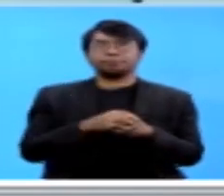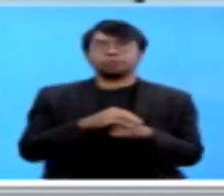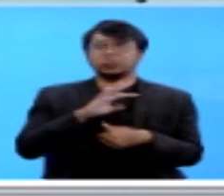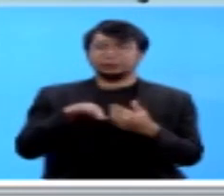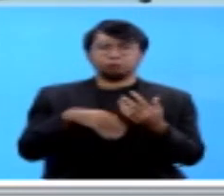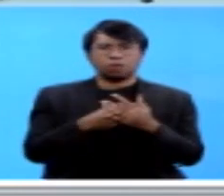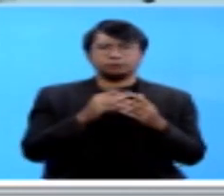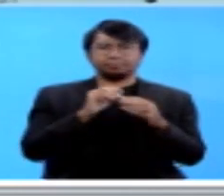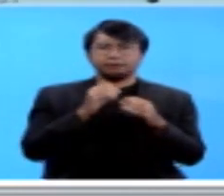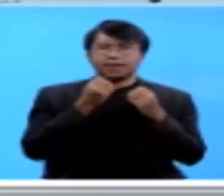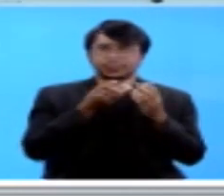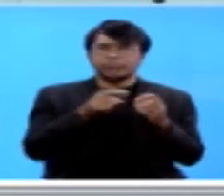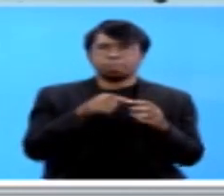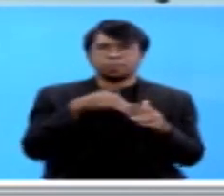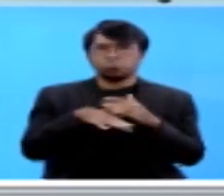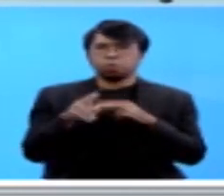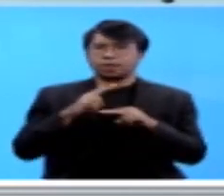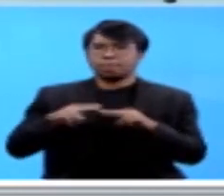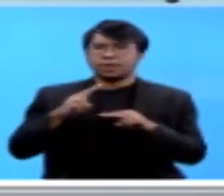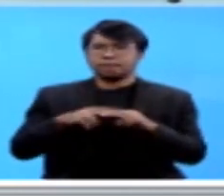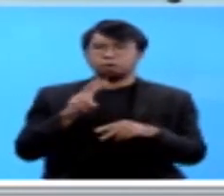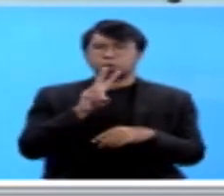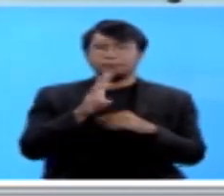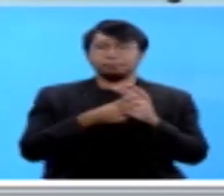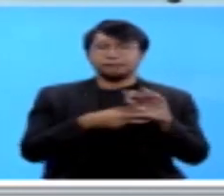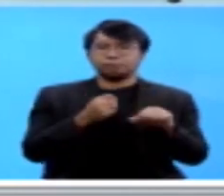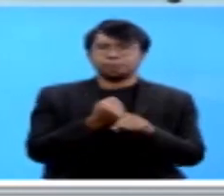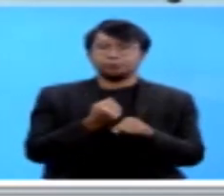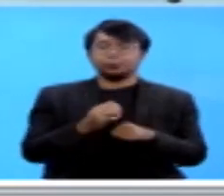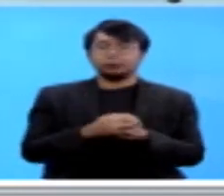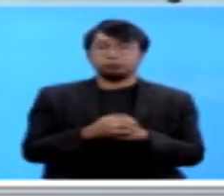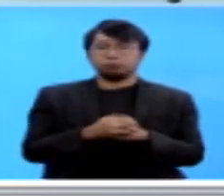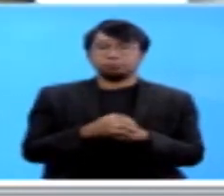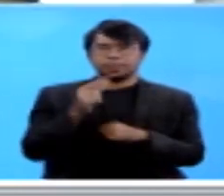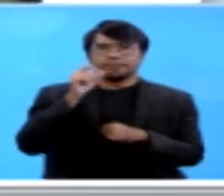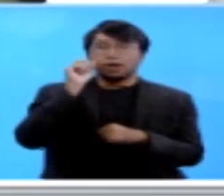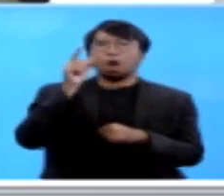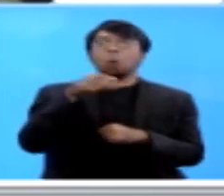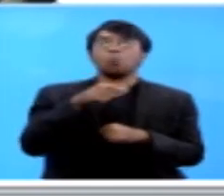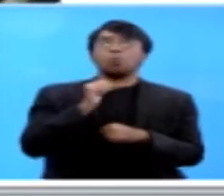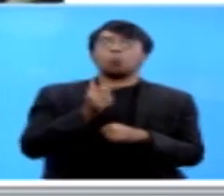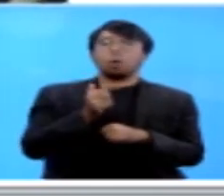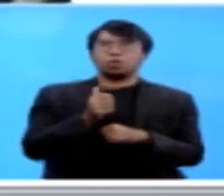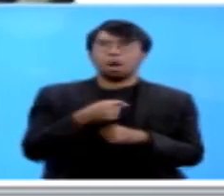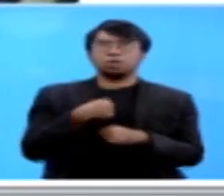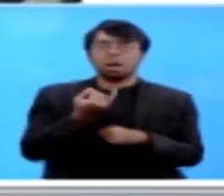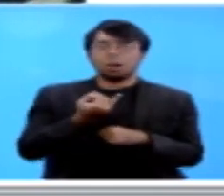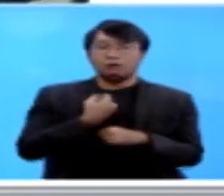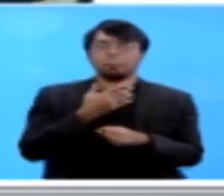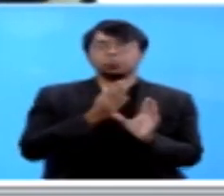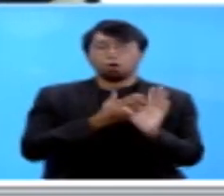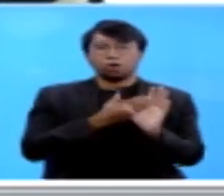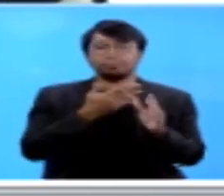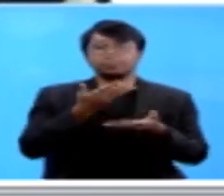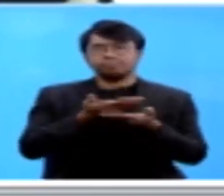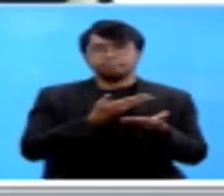2 minggu, jadi dia biar dia di apa ya, disadarkan, di treatment ya, di apa, psikolognya juga membantu, itu